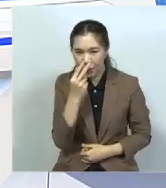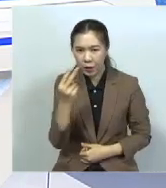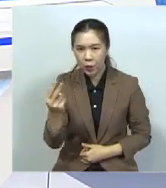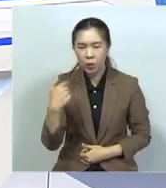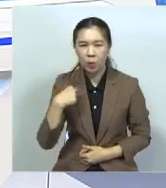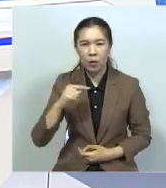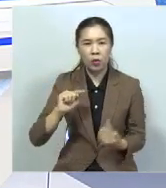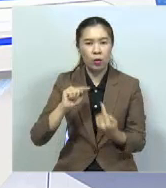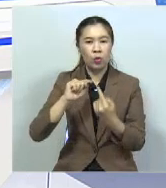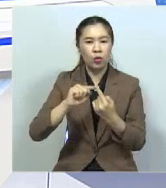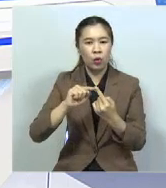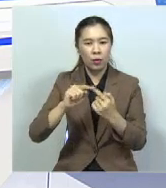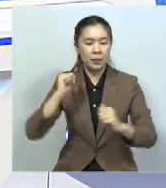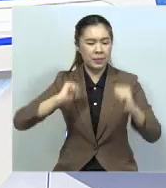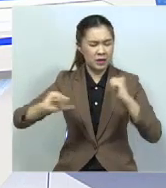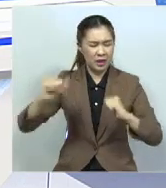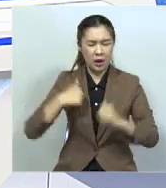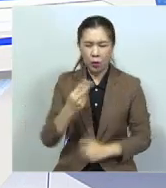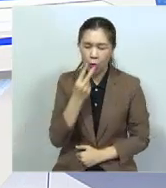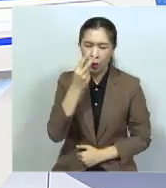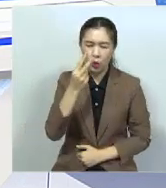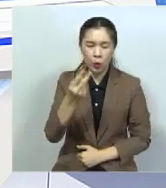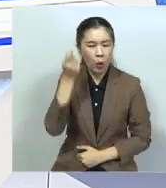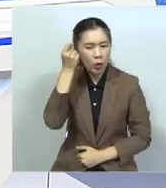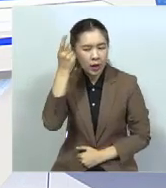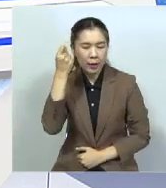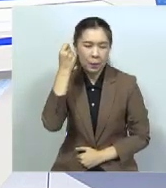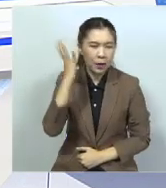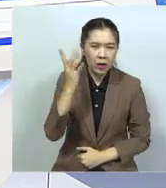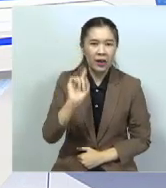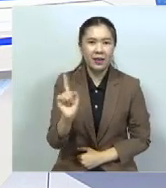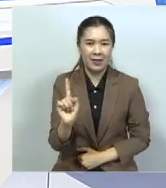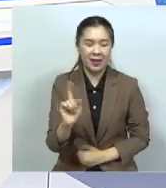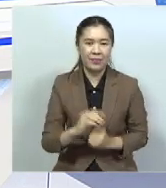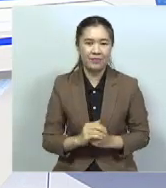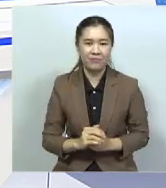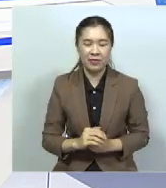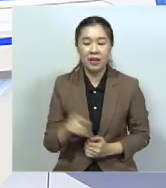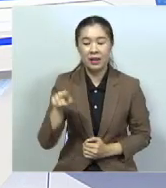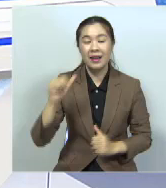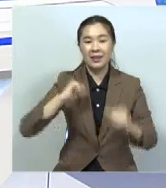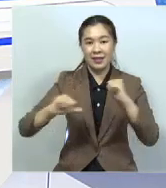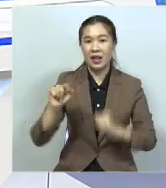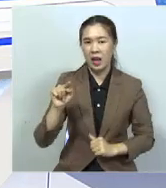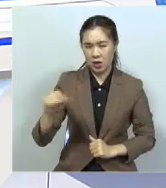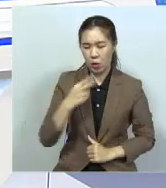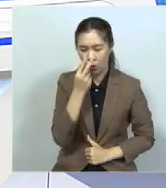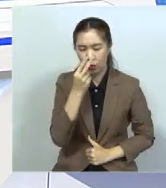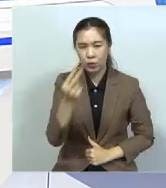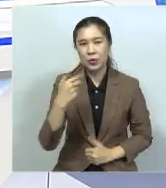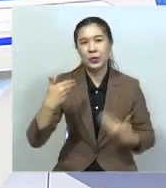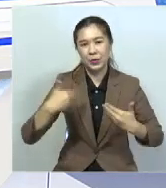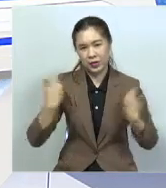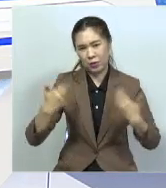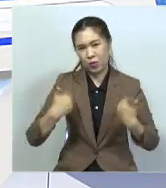อกว่าเป็นการแสดงชั้นสูงเราจะดูเข้าใจไหมเราจะดูรู้เรื่องไหมแต่บอกเลยนะคะว่าการแสดงแบบนี้เนี่ยเข้าไปดูแล้วสนุกม